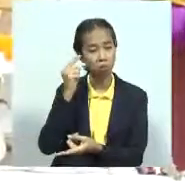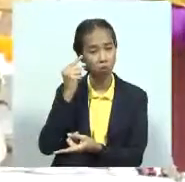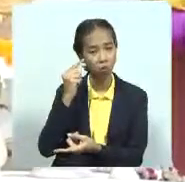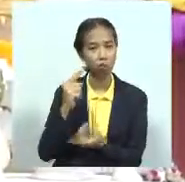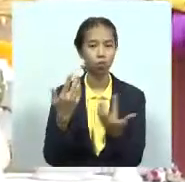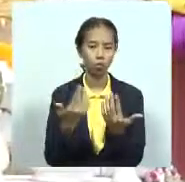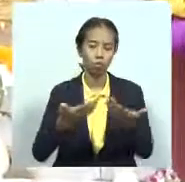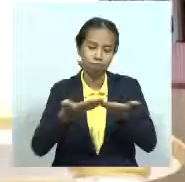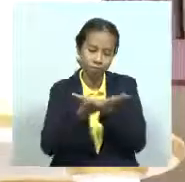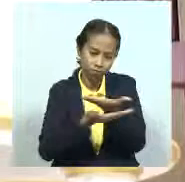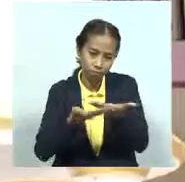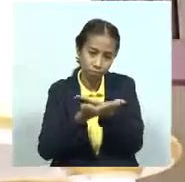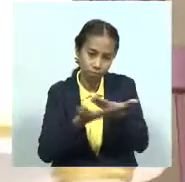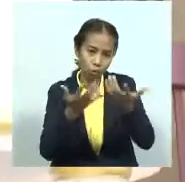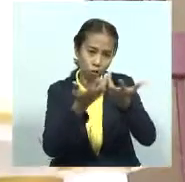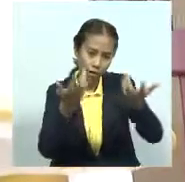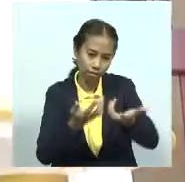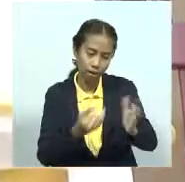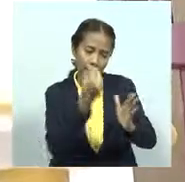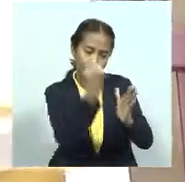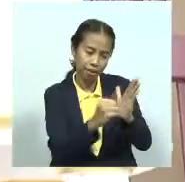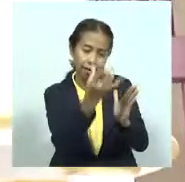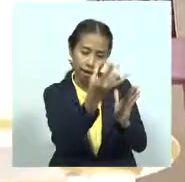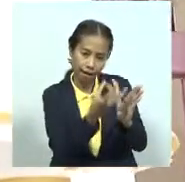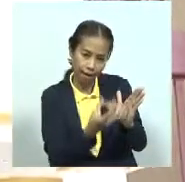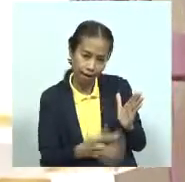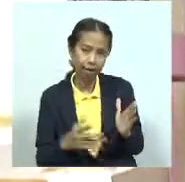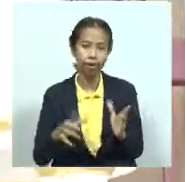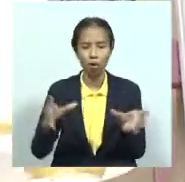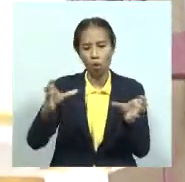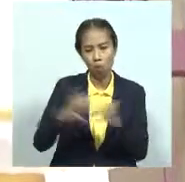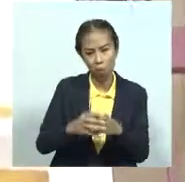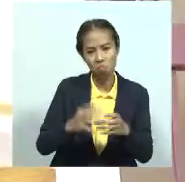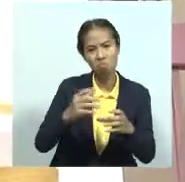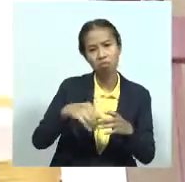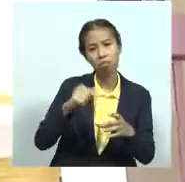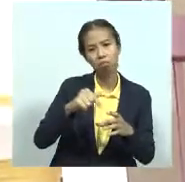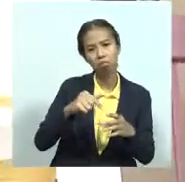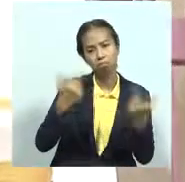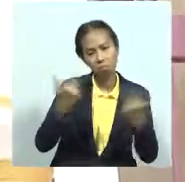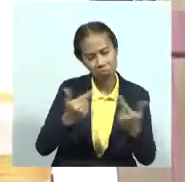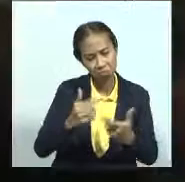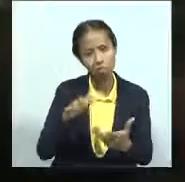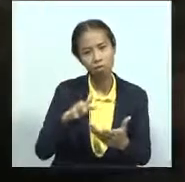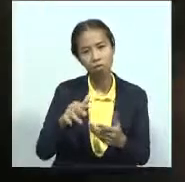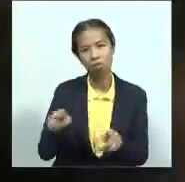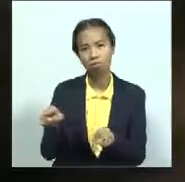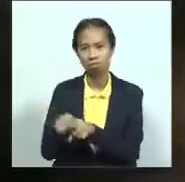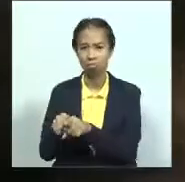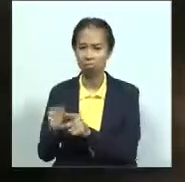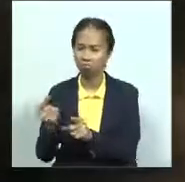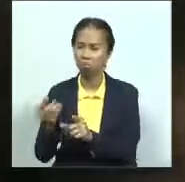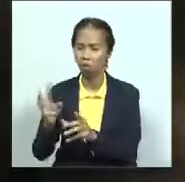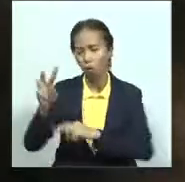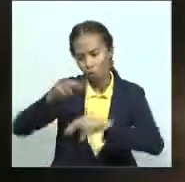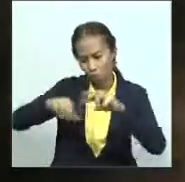งก็จะต้องพิจารณาแยกเป็นลักษณะความผิดว่าเข้าข่ายมั่วสุมหรือถึงขั้นเป็นอ้างยี่ซ่องโจรหรือ